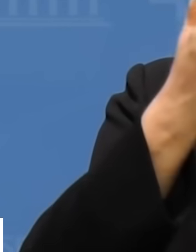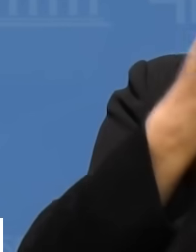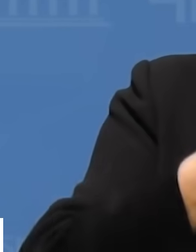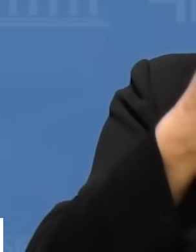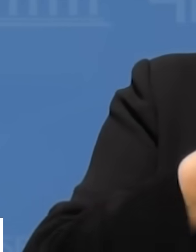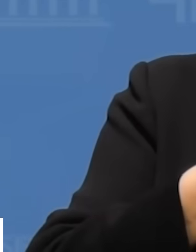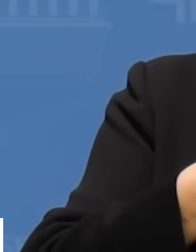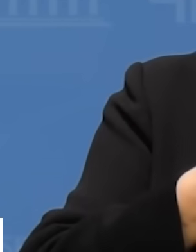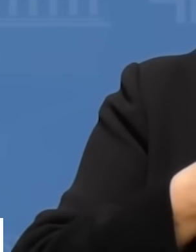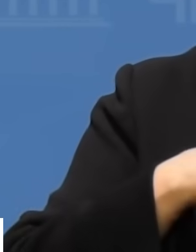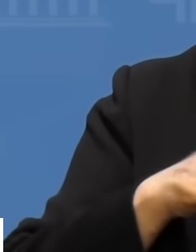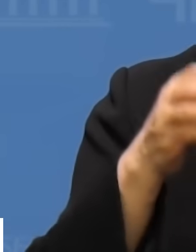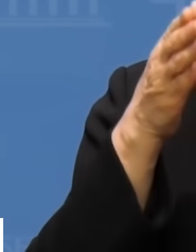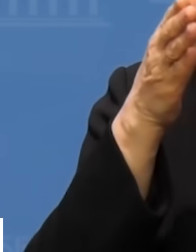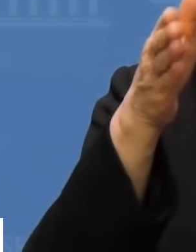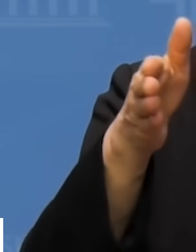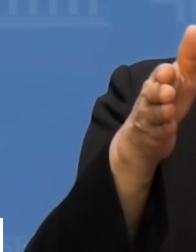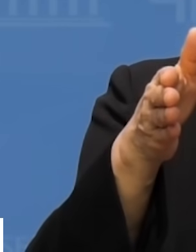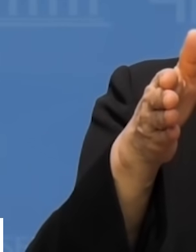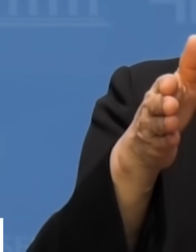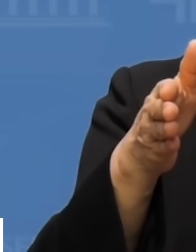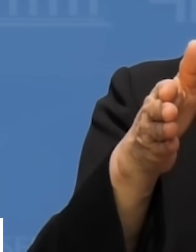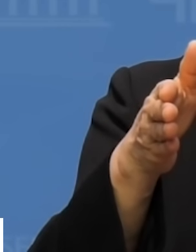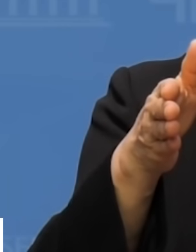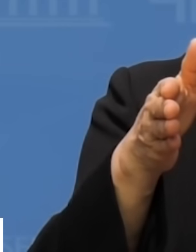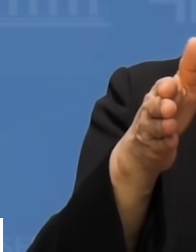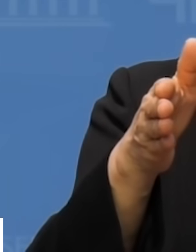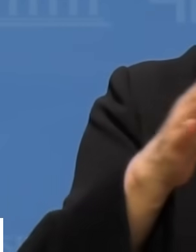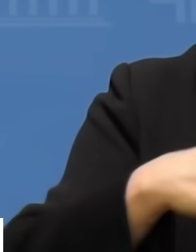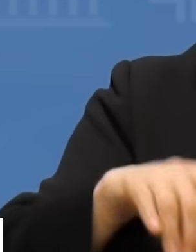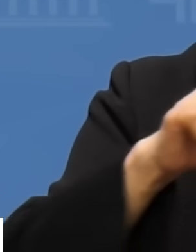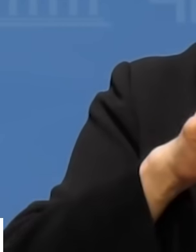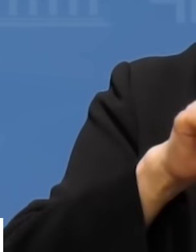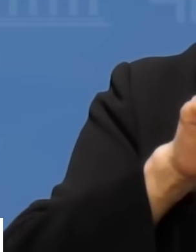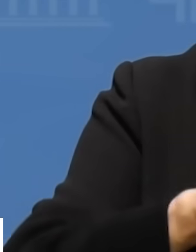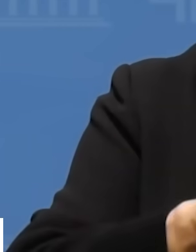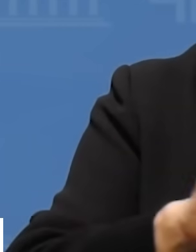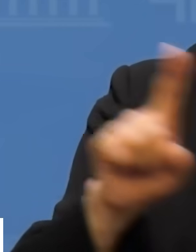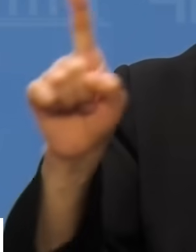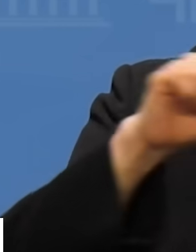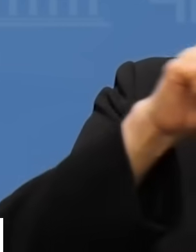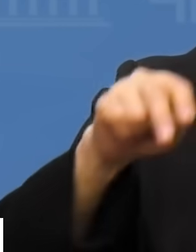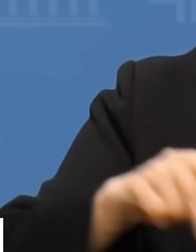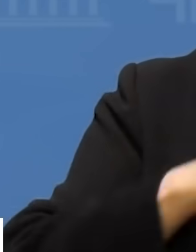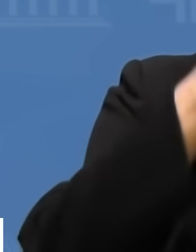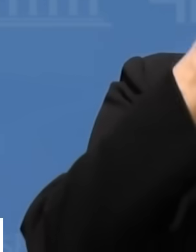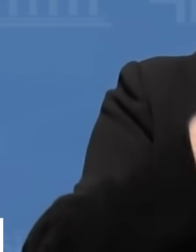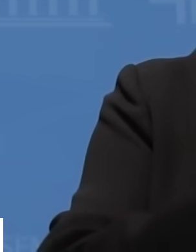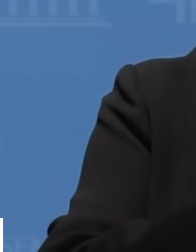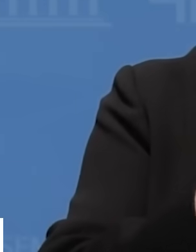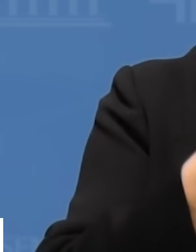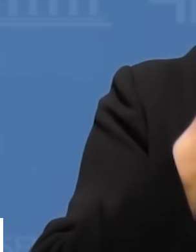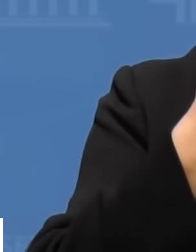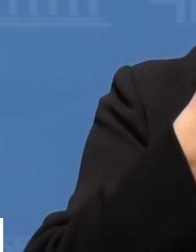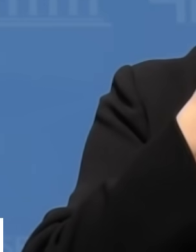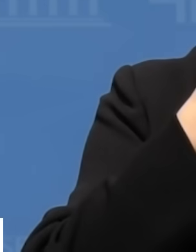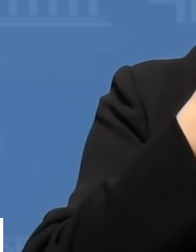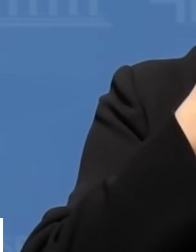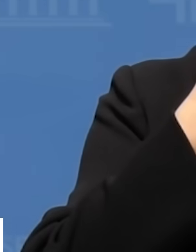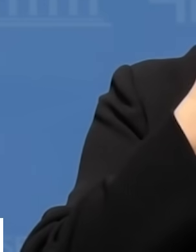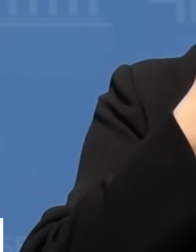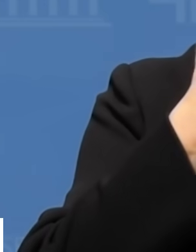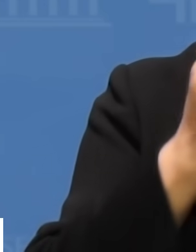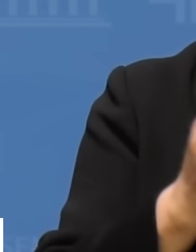아닌 정치권입니다. 우리 편은 어떤 경우에도 무죄여야 한다는 막무가내는